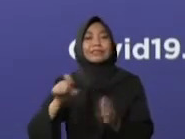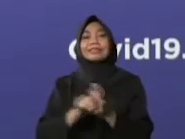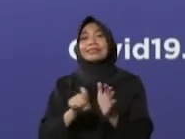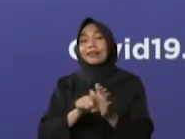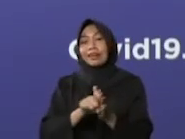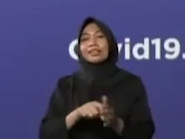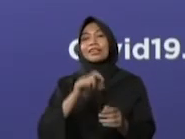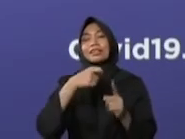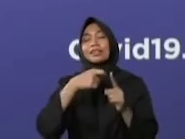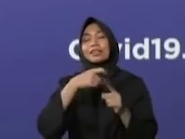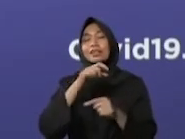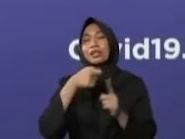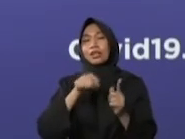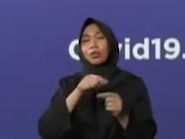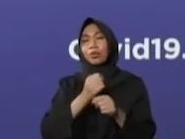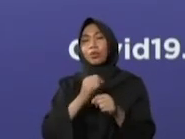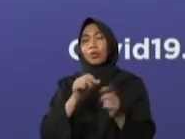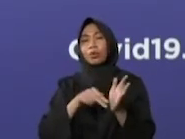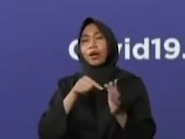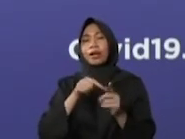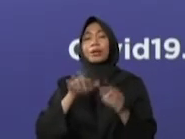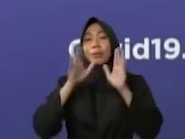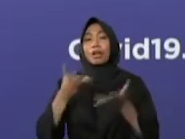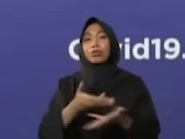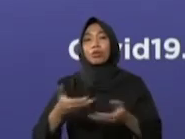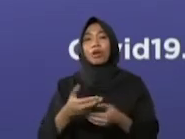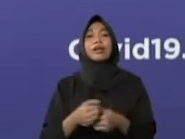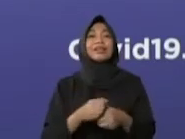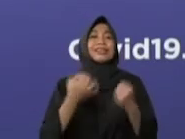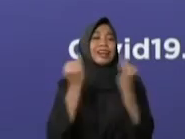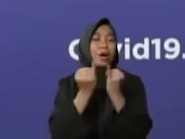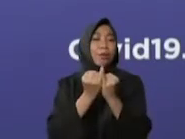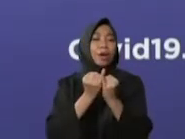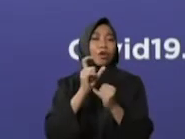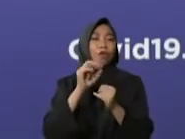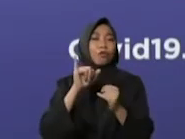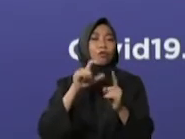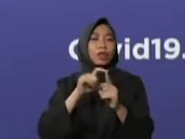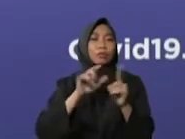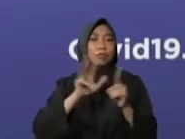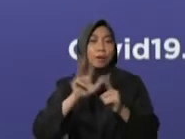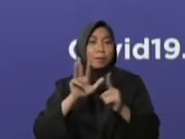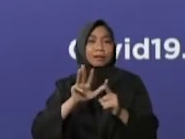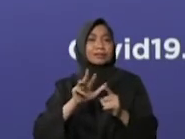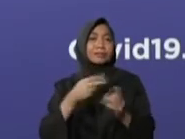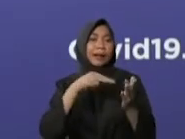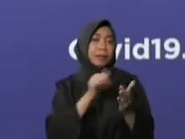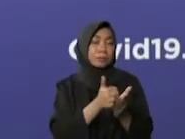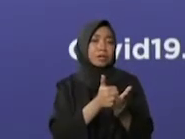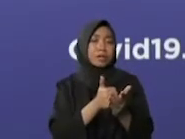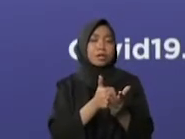dot.id silakan ada akun media sosial at law and covert 19 atap beberapa